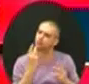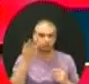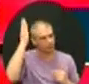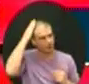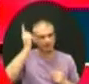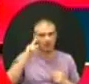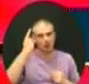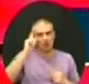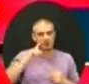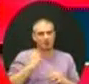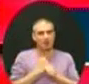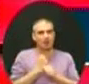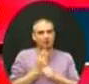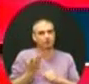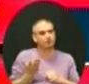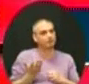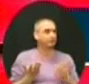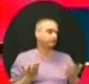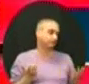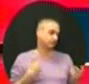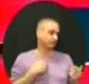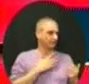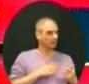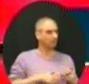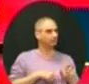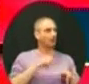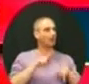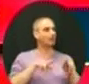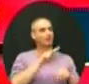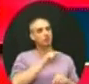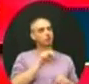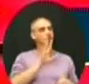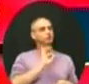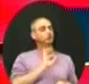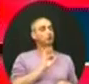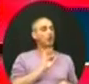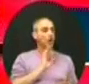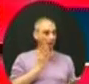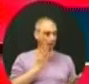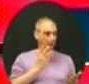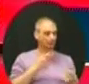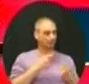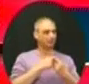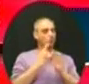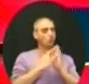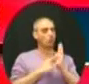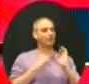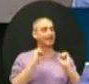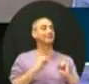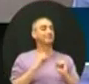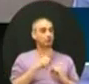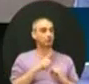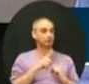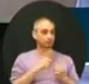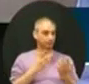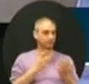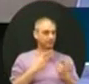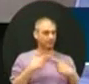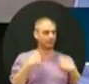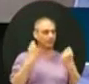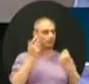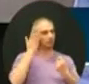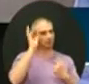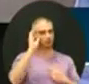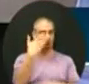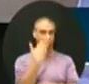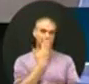שנפתלי בנט לא יודע לעשות? אני רוצה לעסוק בתחום של נגיעה בחוקי היסוד, או למעשה בתרבות העתידית